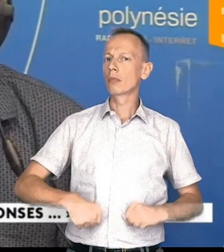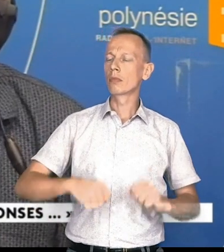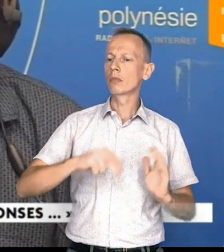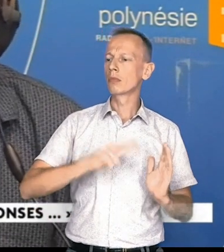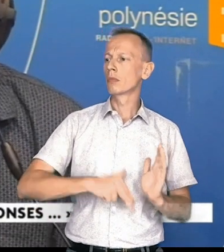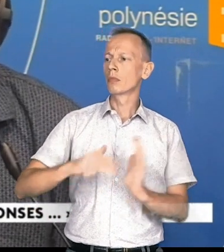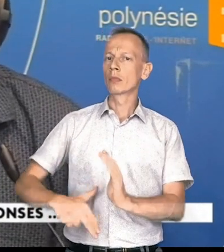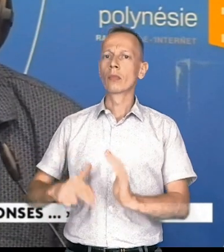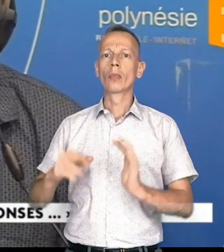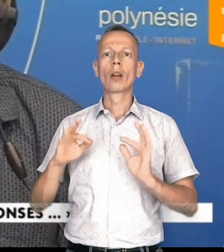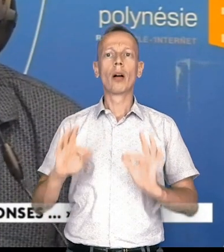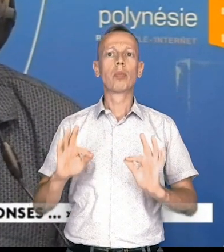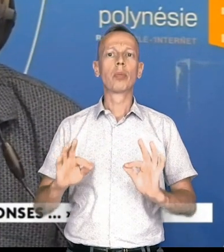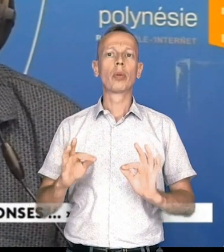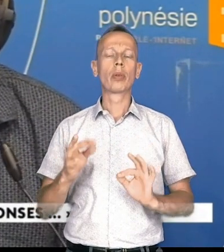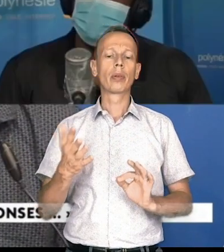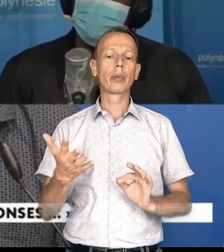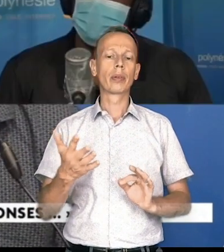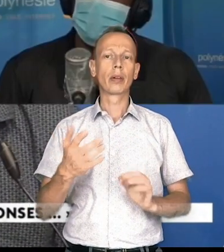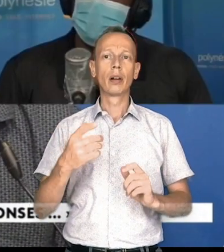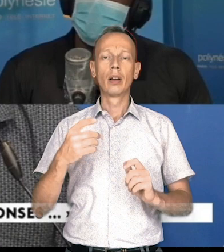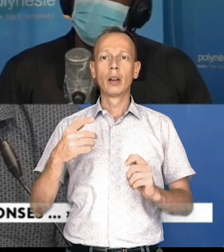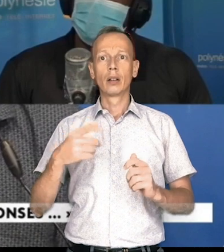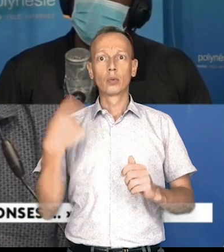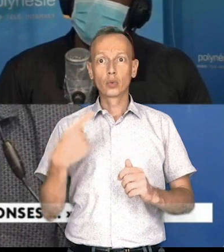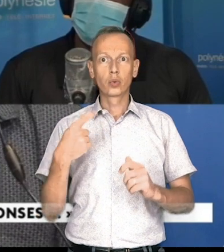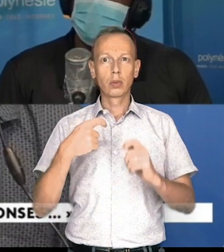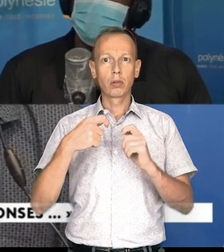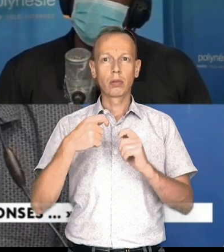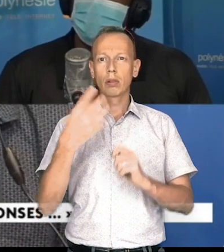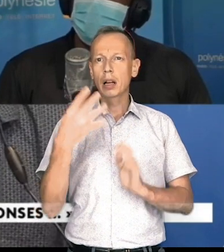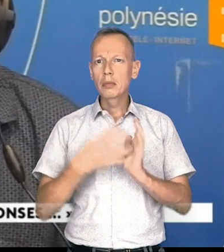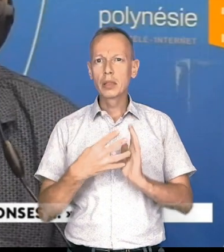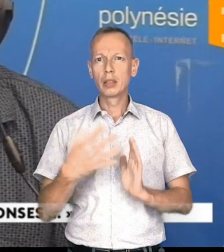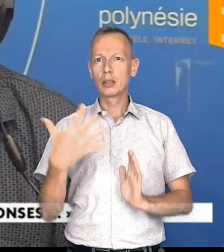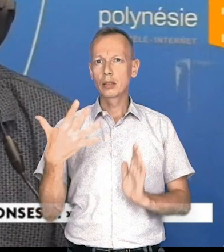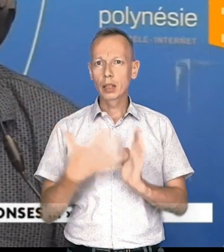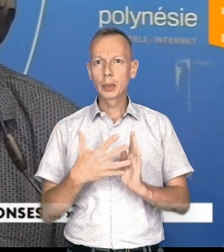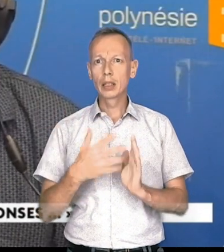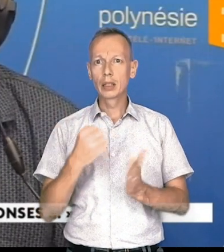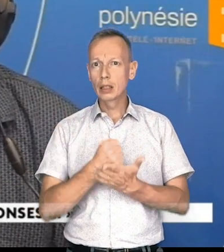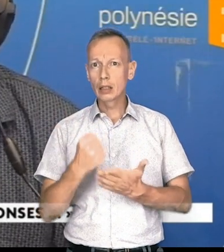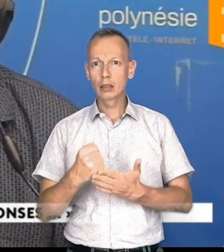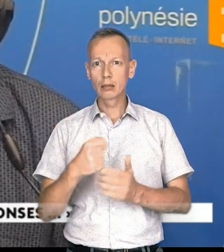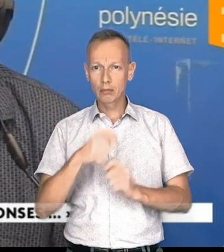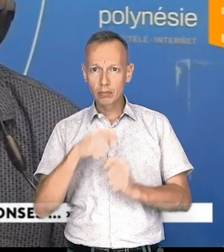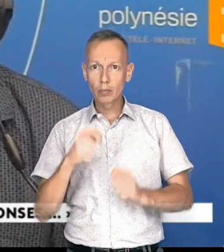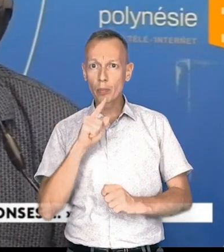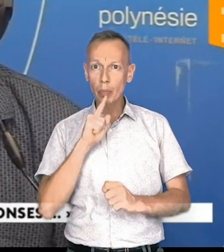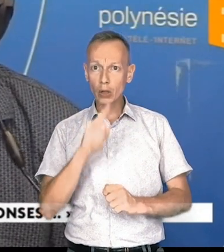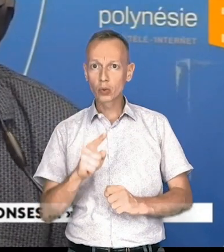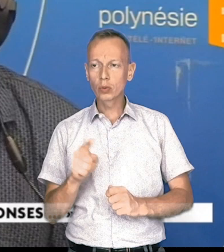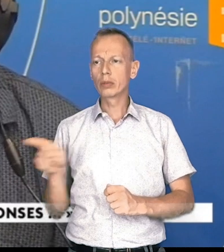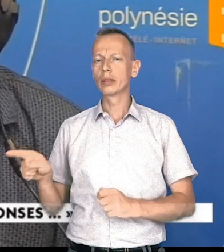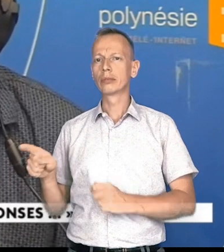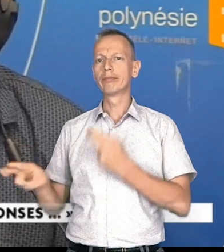pu conclure avec le territoire le fait que faire des tests massifs de l'ordre de 4 000